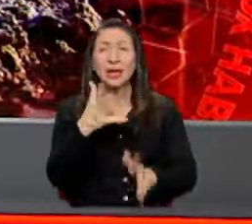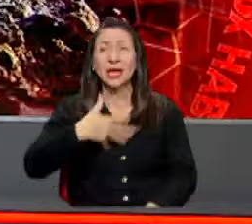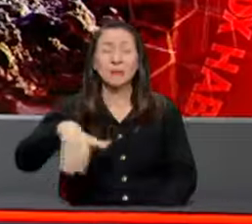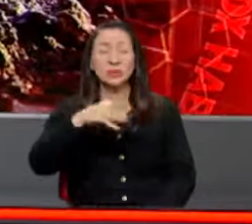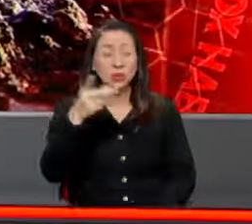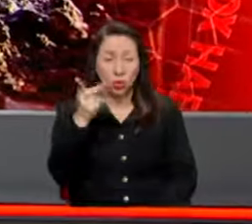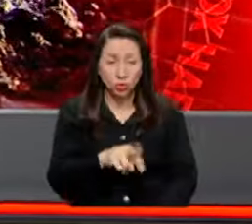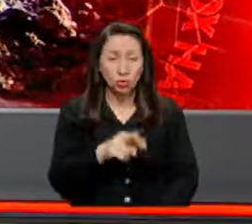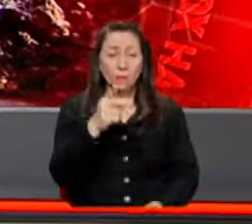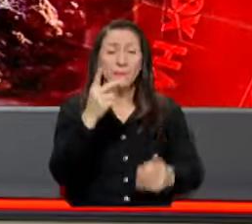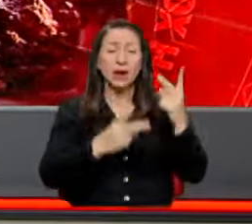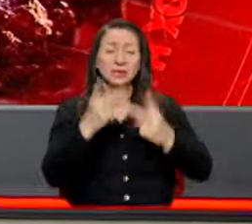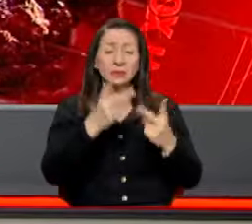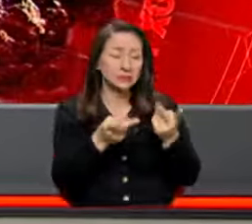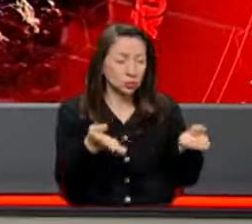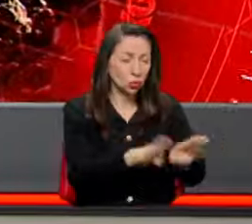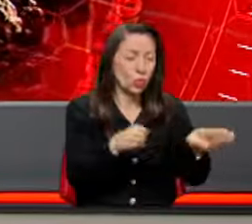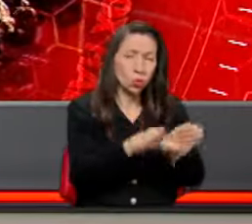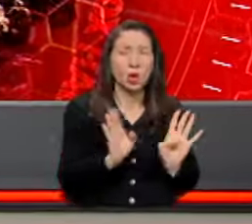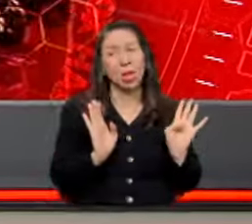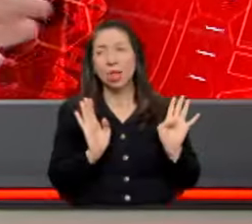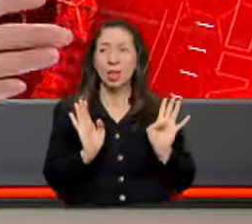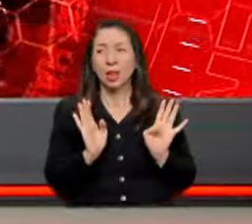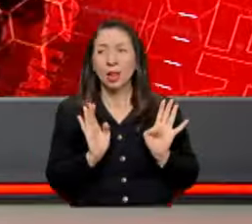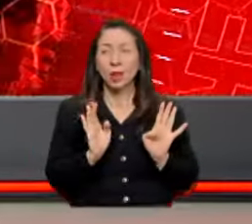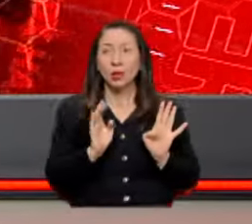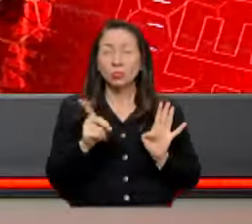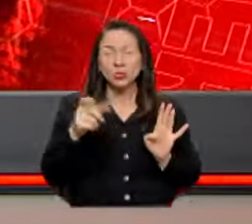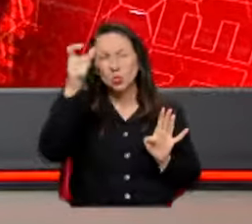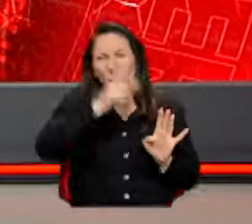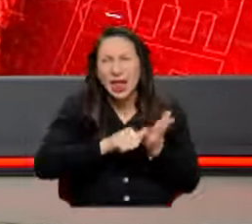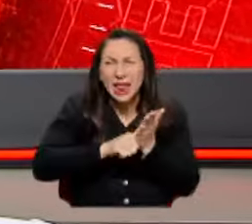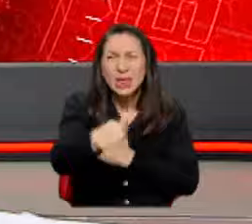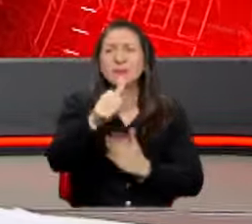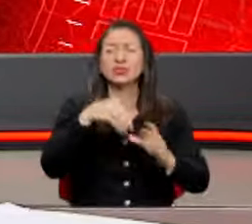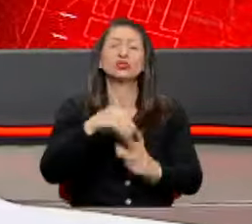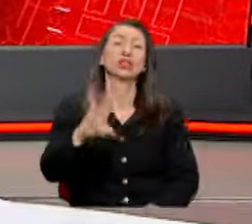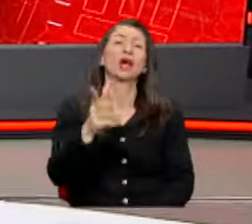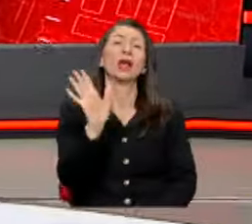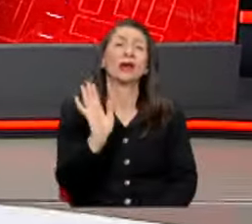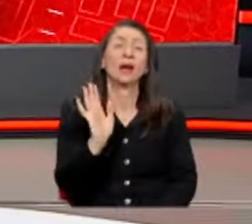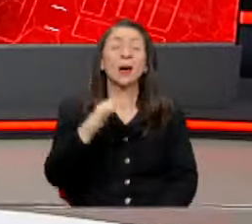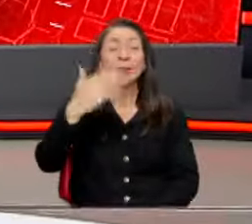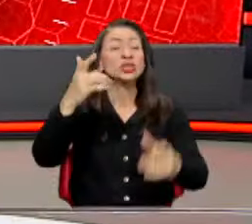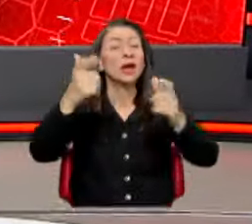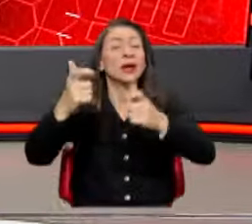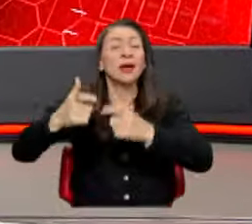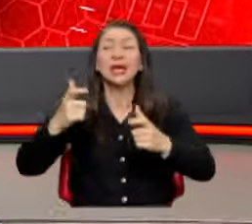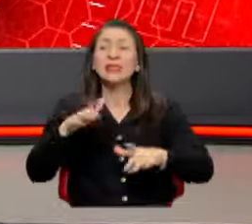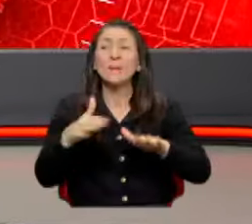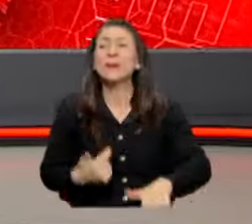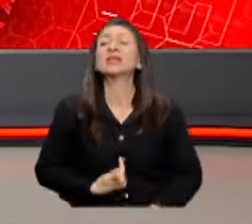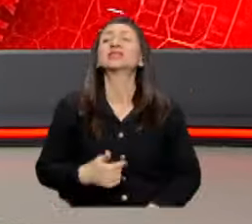bazımız gömüldük diyordu biri bu aslında bütün ülke için geçerli başka şehirlerde yaşayan depremi